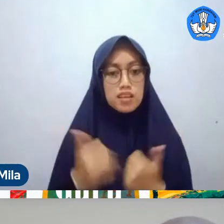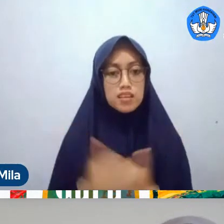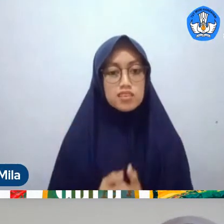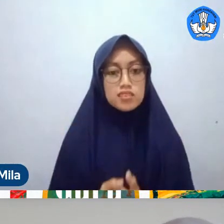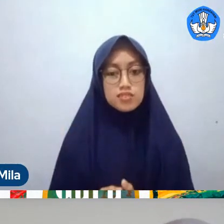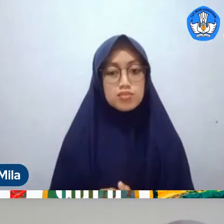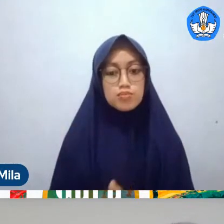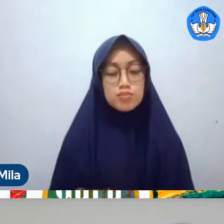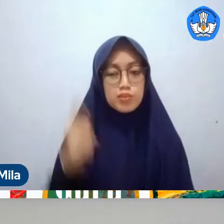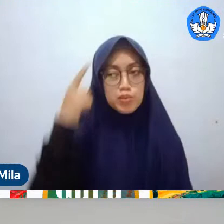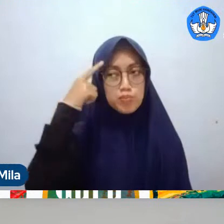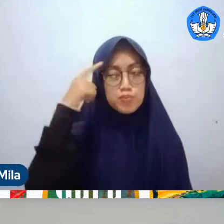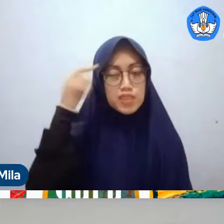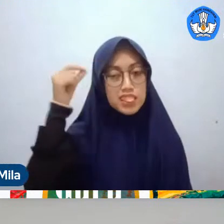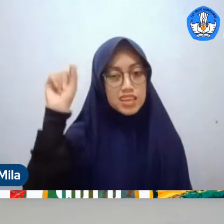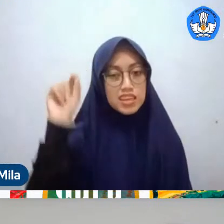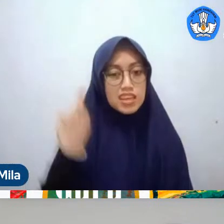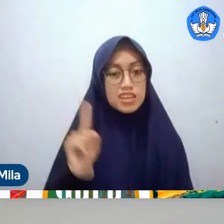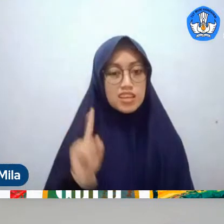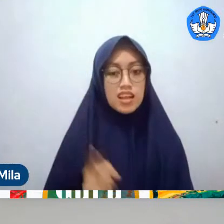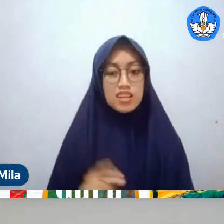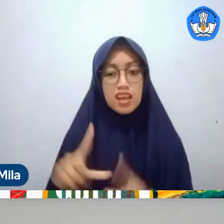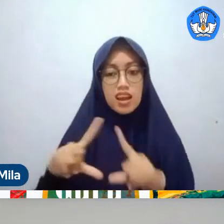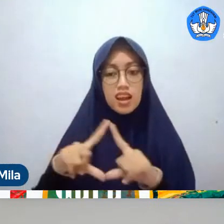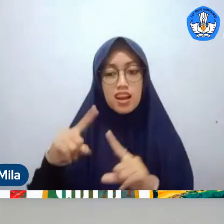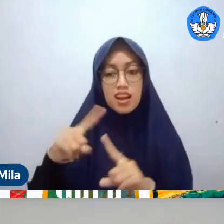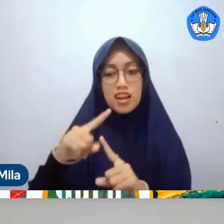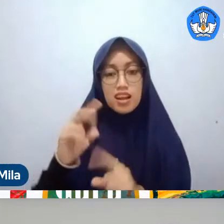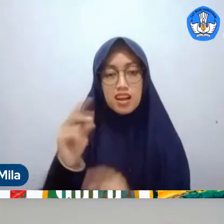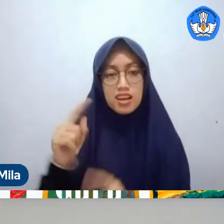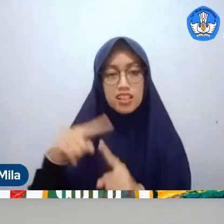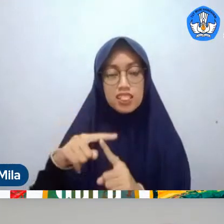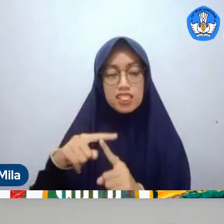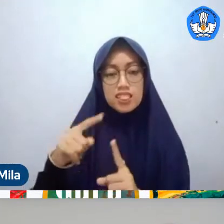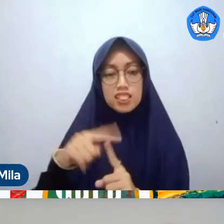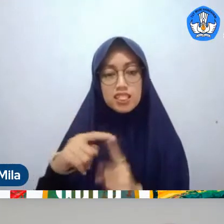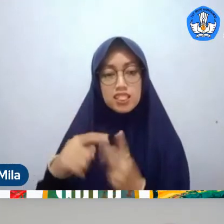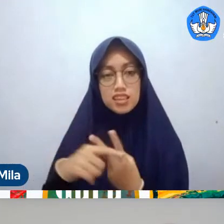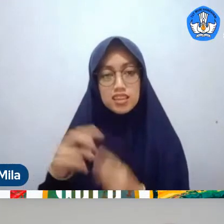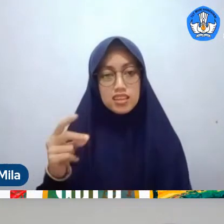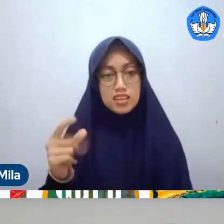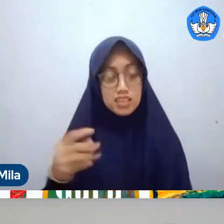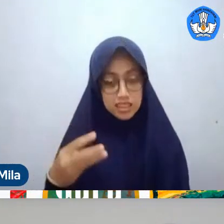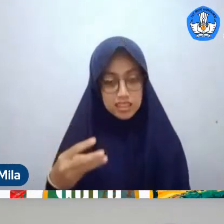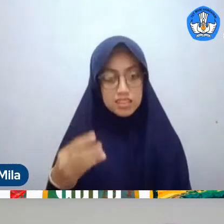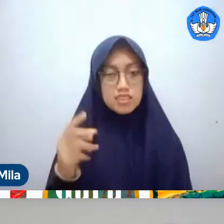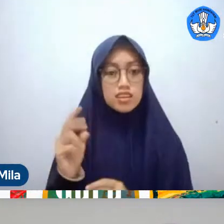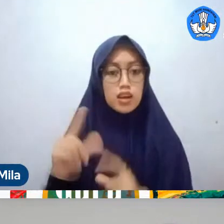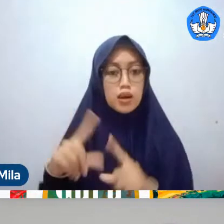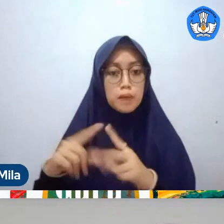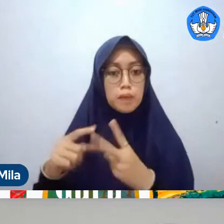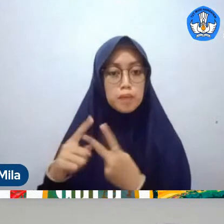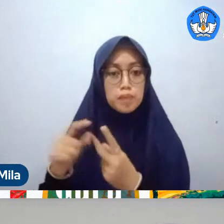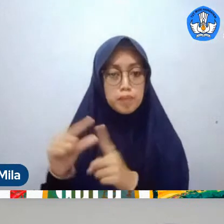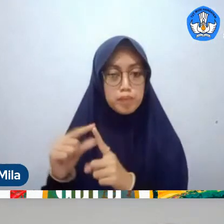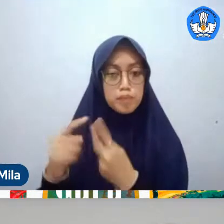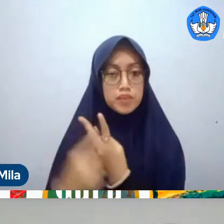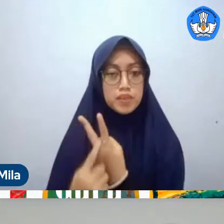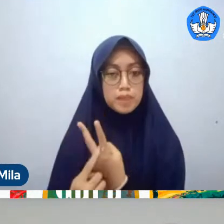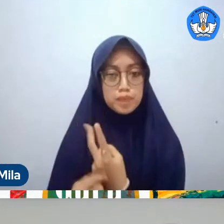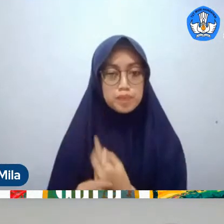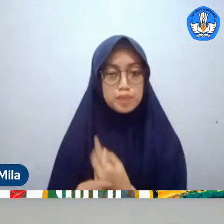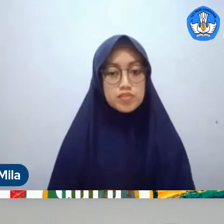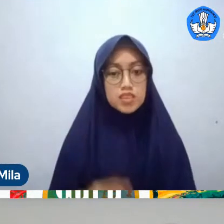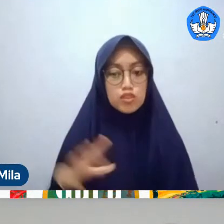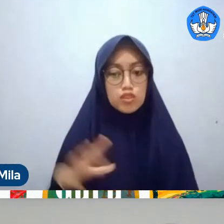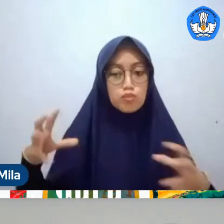ya Bapak ya, ahlinya, dan tim bimbingan konseling ya. Beliau juga adalah Baitul Mal Perkumpulan